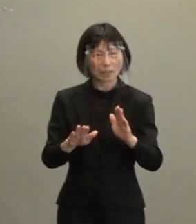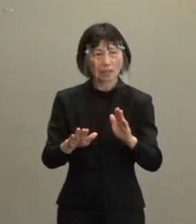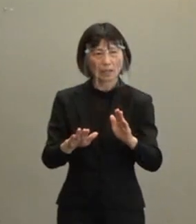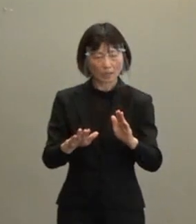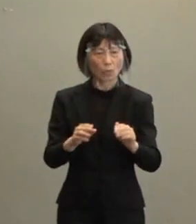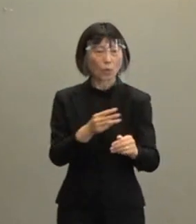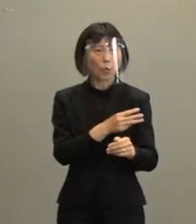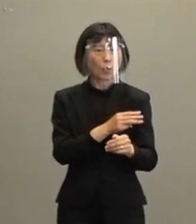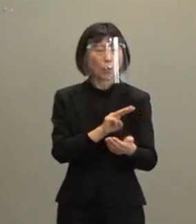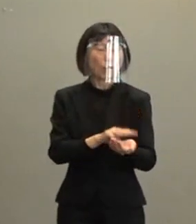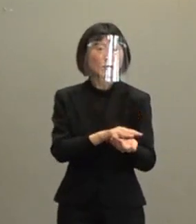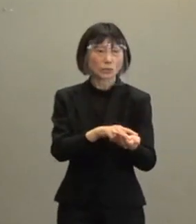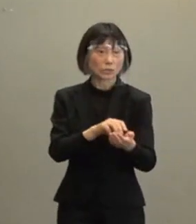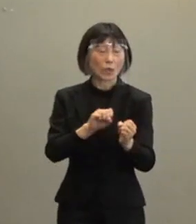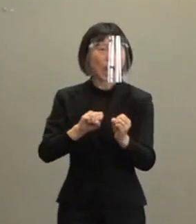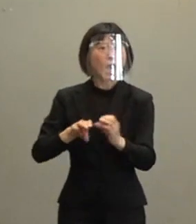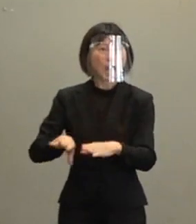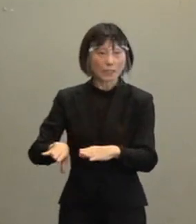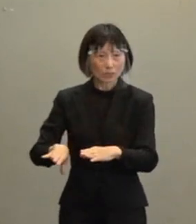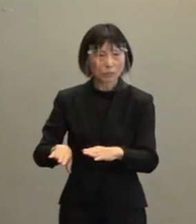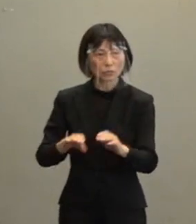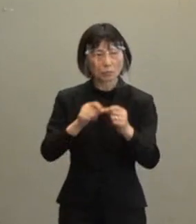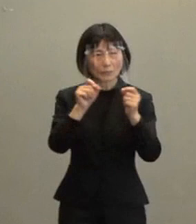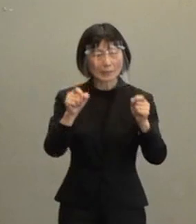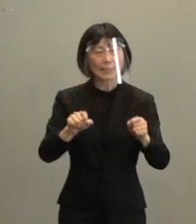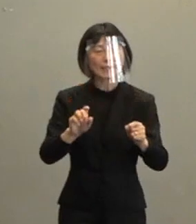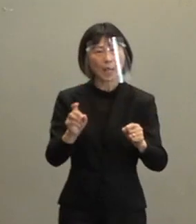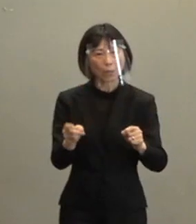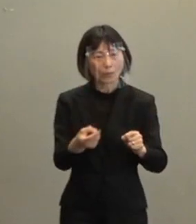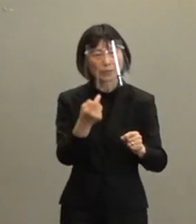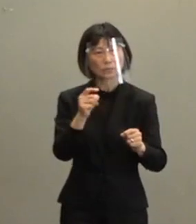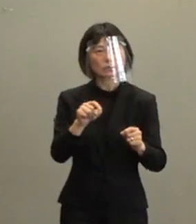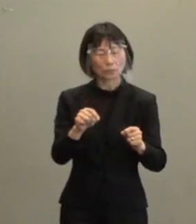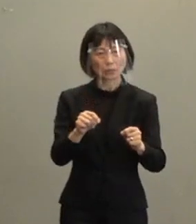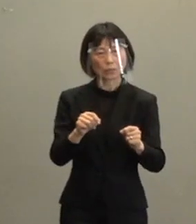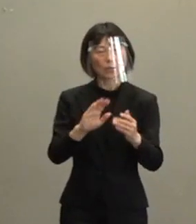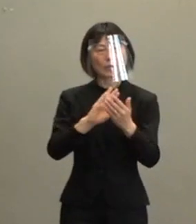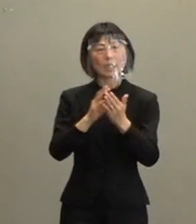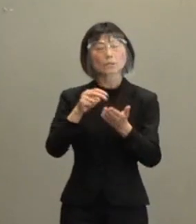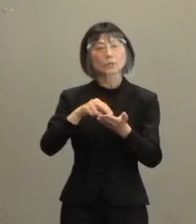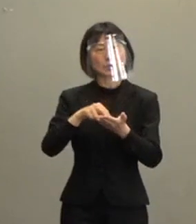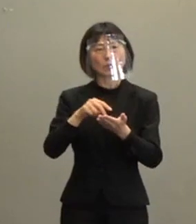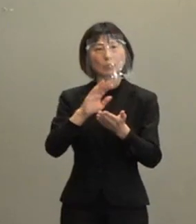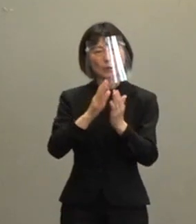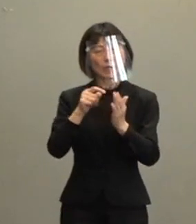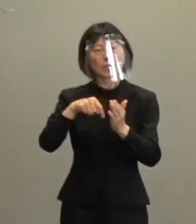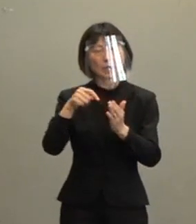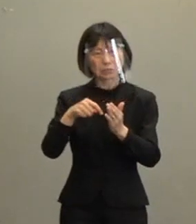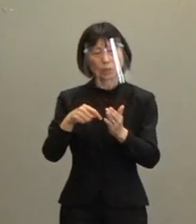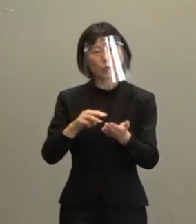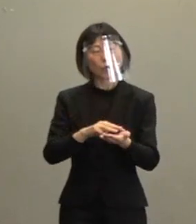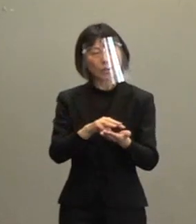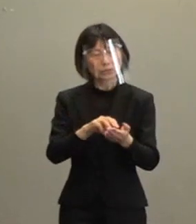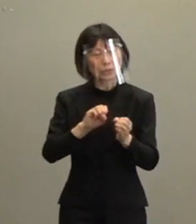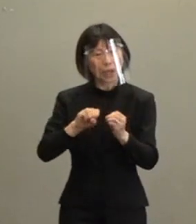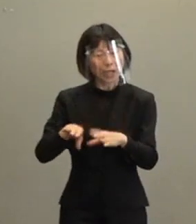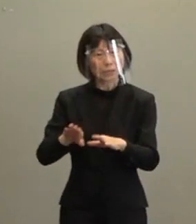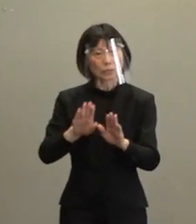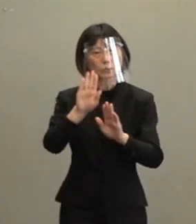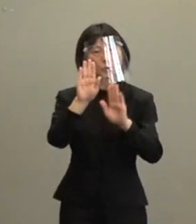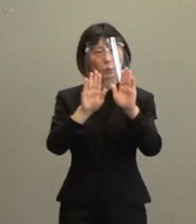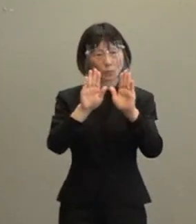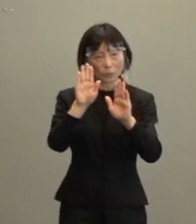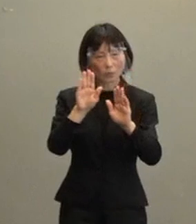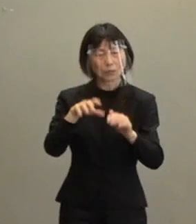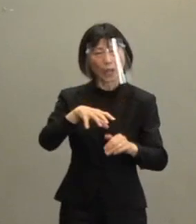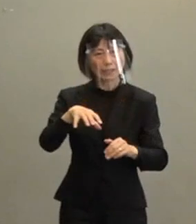という問題が出ているかと思います、はい、もし県の方でですね、この県内のワクチンの、廃棄の状況であったり、